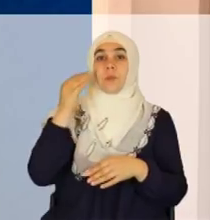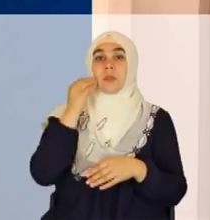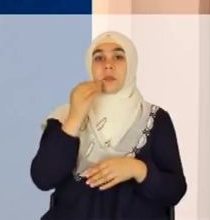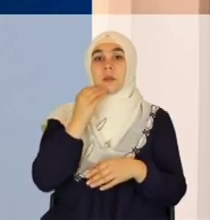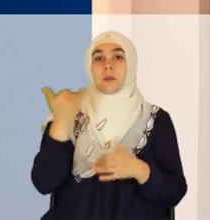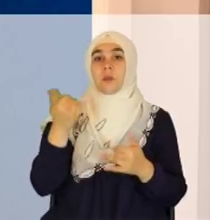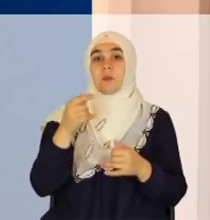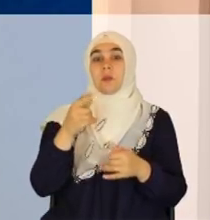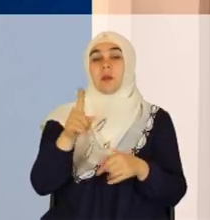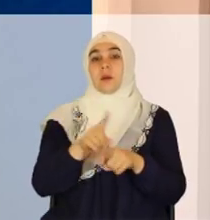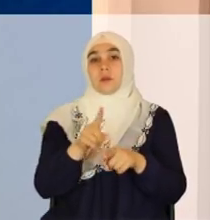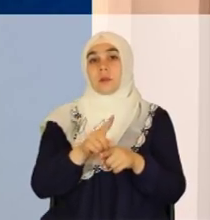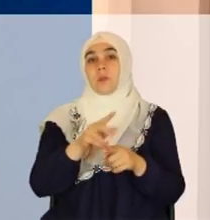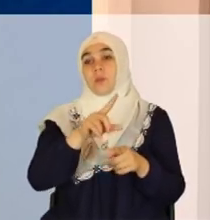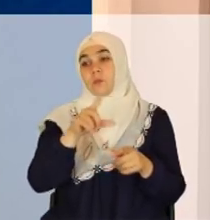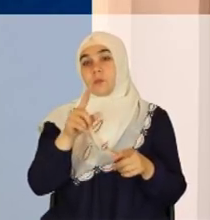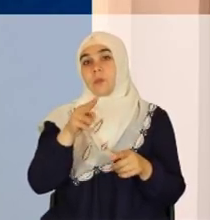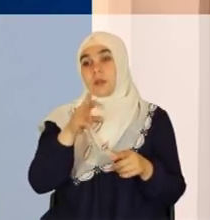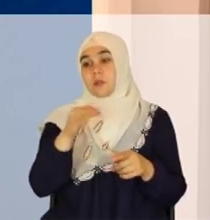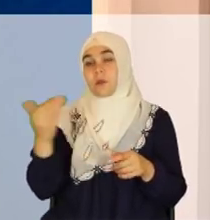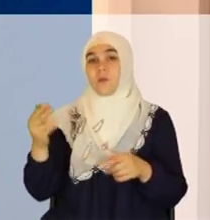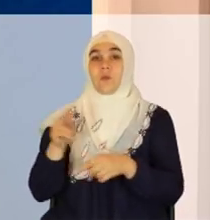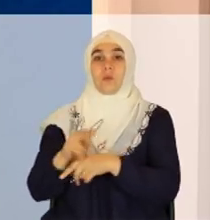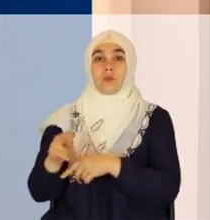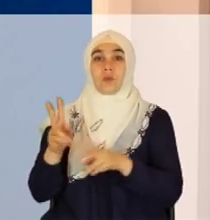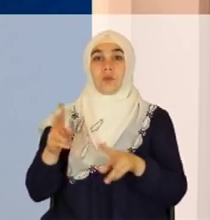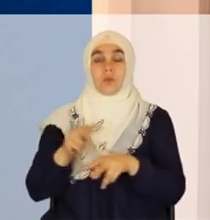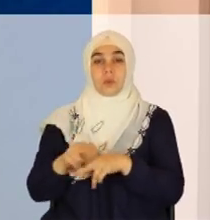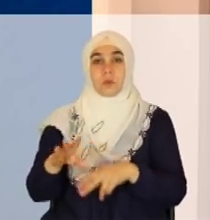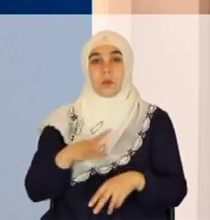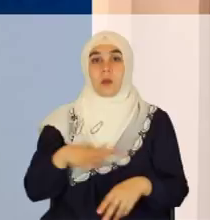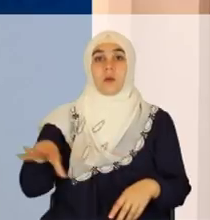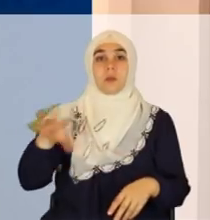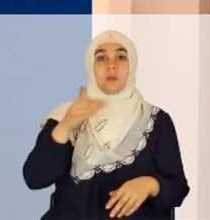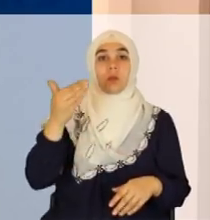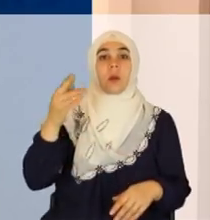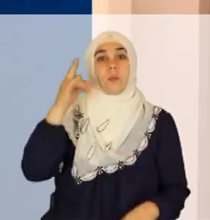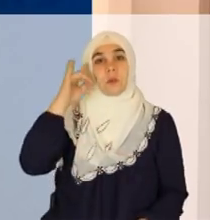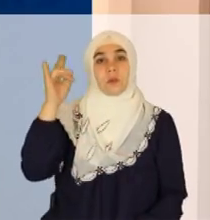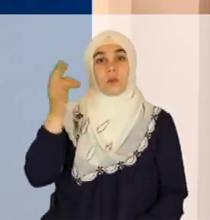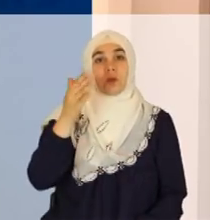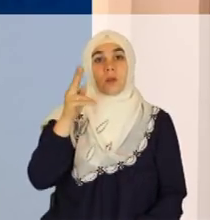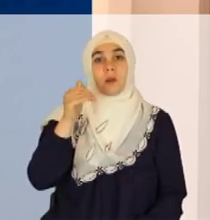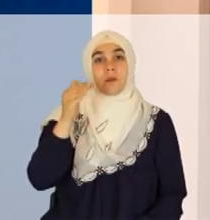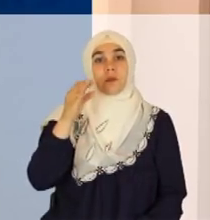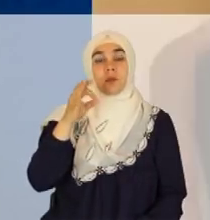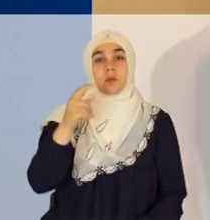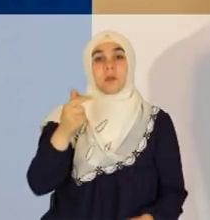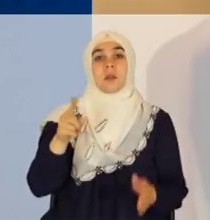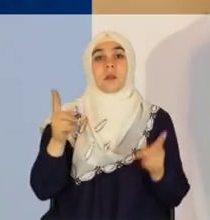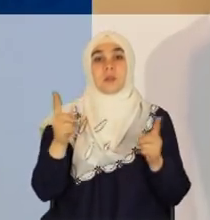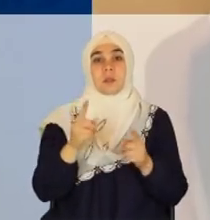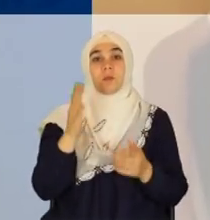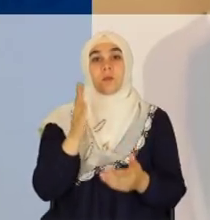alomatlarini aytganda, Musa alayhissalom izlab borib u kishini topganlar va ularni orasida mashhur Kahf surasidagi qissa bo'lib